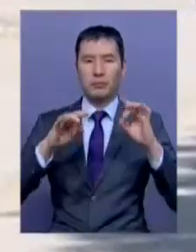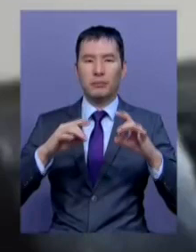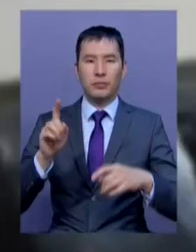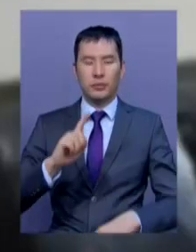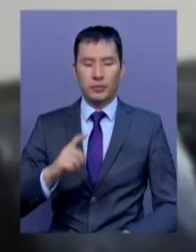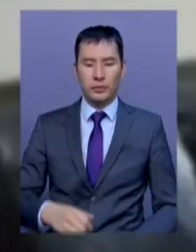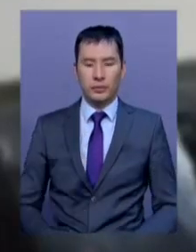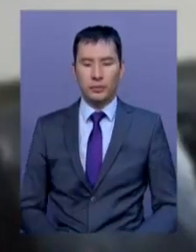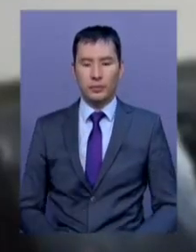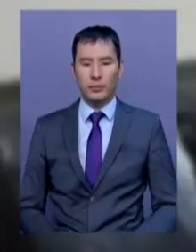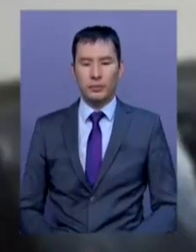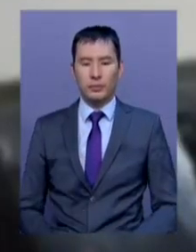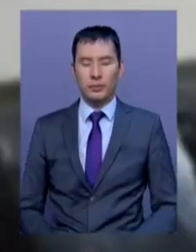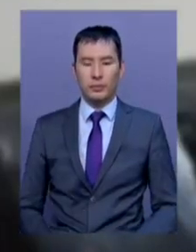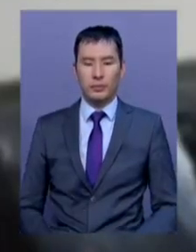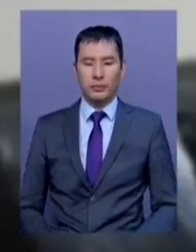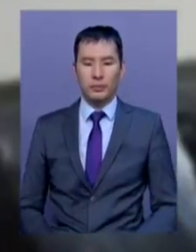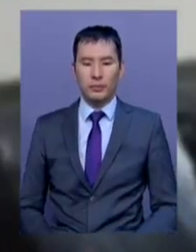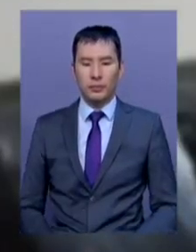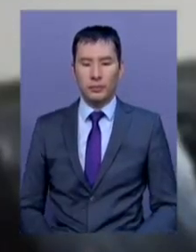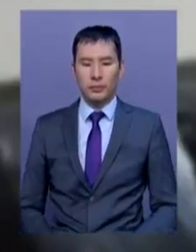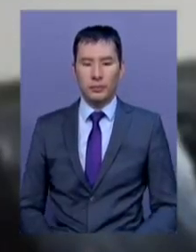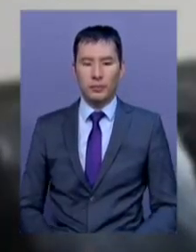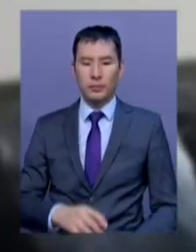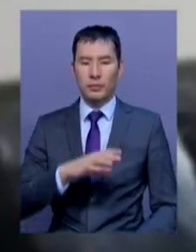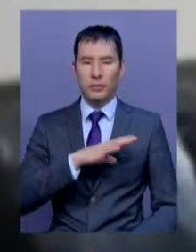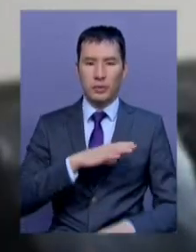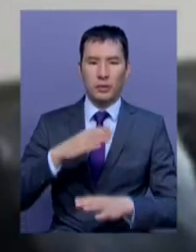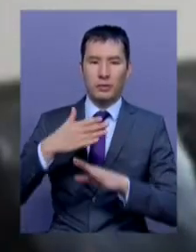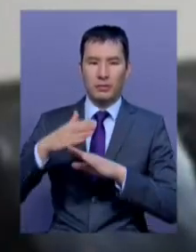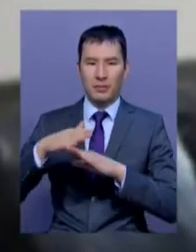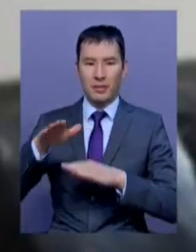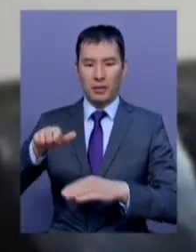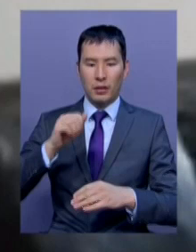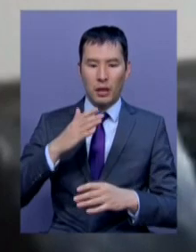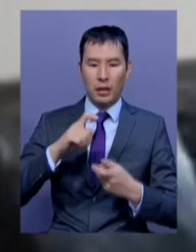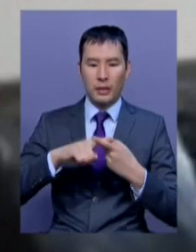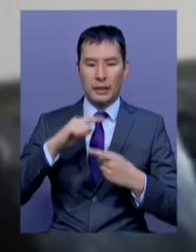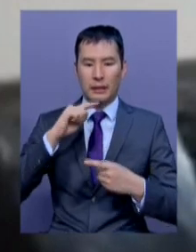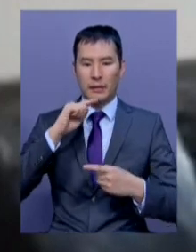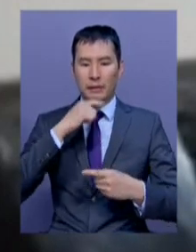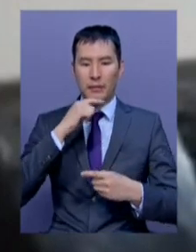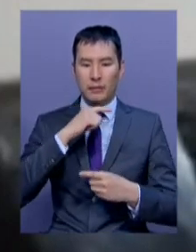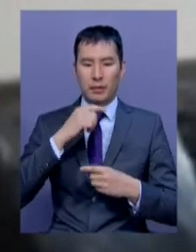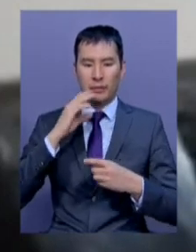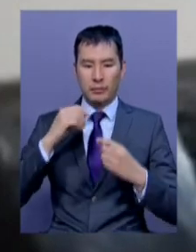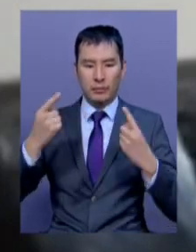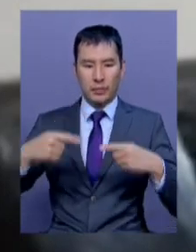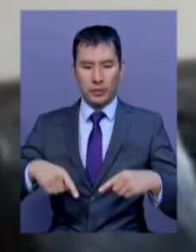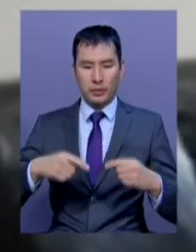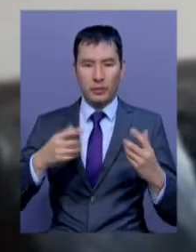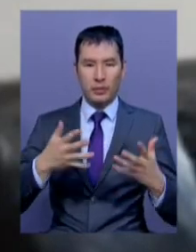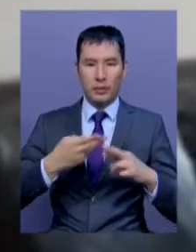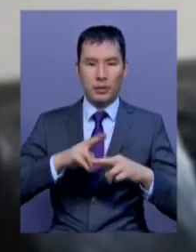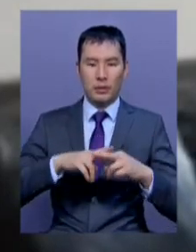дейді? Нарықта неғұрлым төленбей қалған қайтарымсыз несиелер көбейетін болса, әрине ол экономика үшін кері соққы болып тиеді.